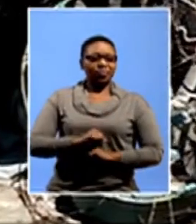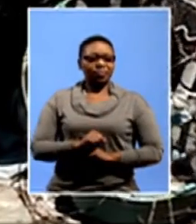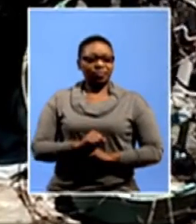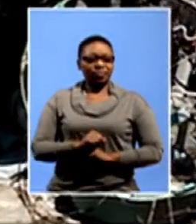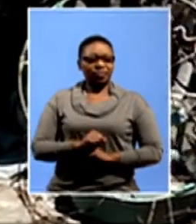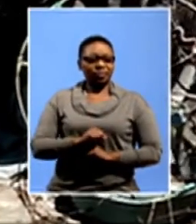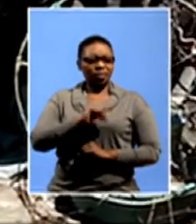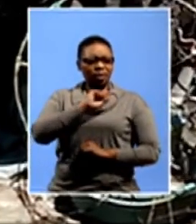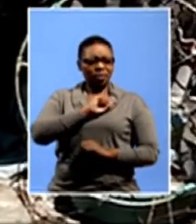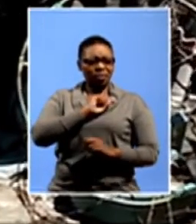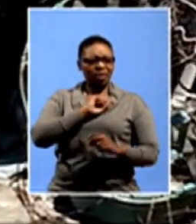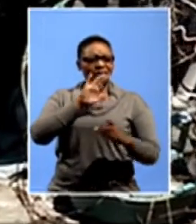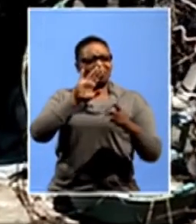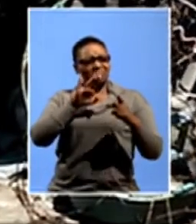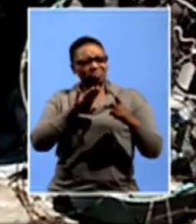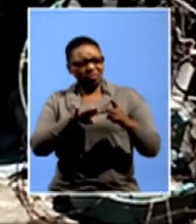geel geraakt.